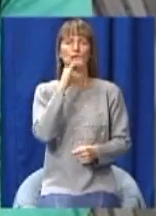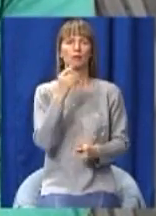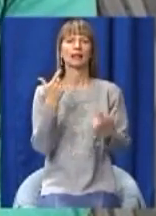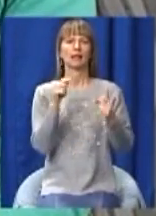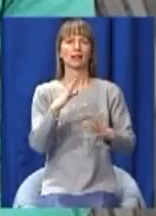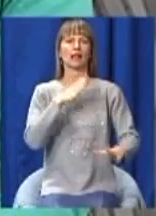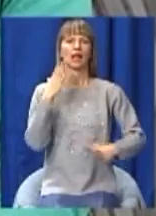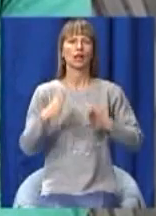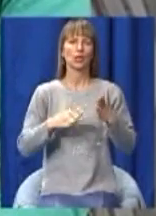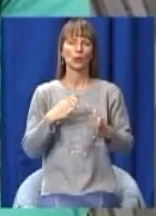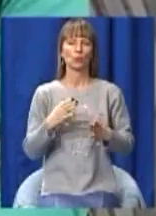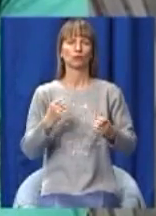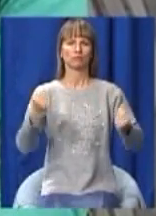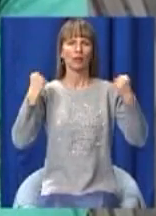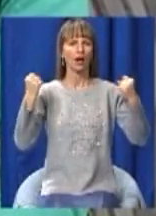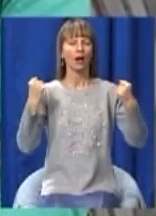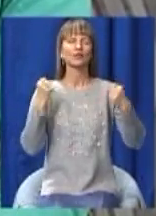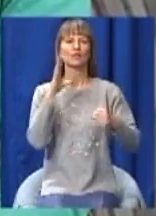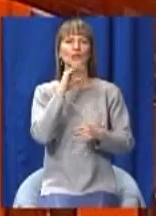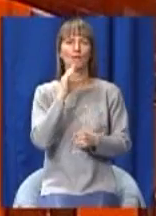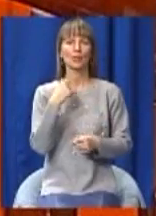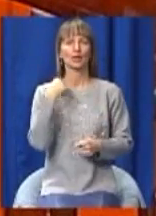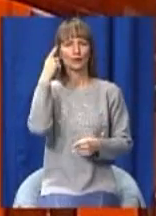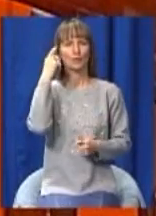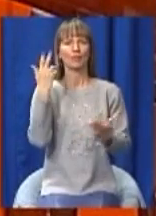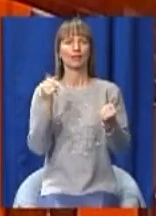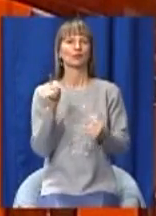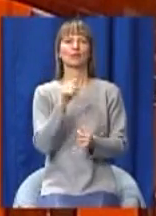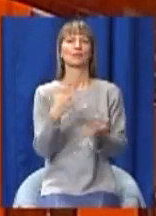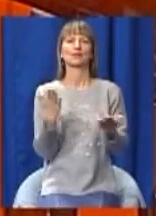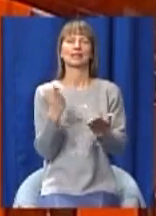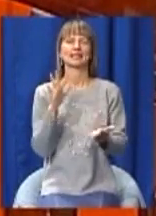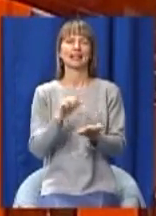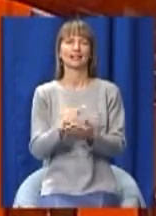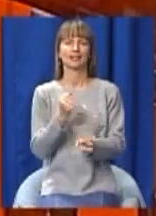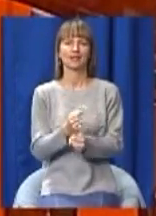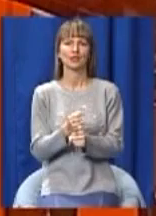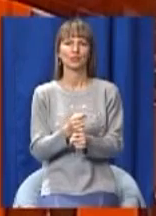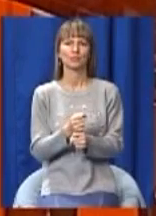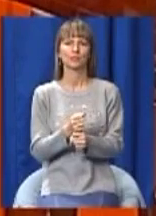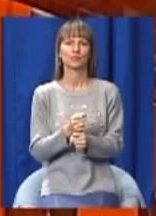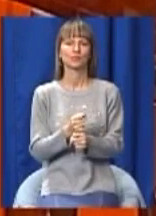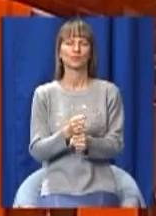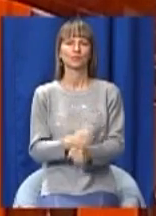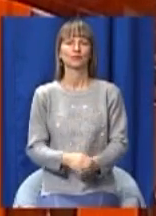их страну и там накачивают там цуцики да еще там для кислым и занятия проводят